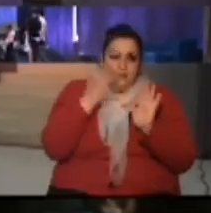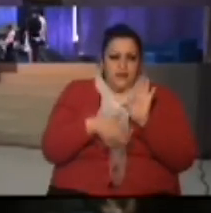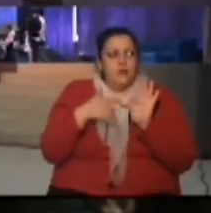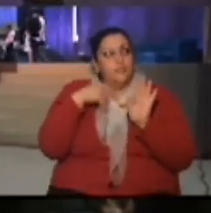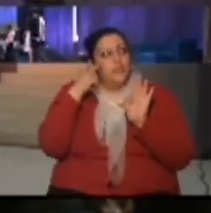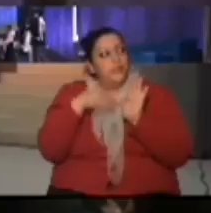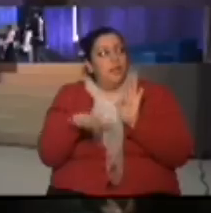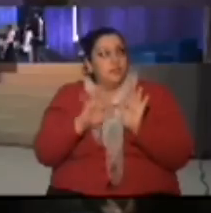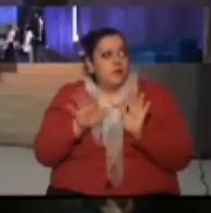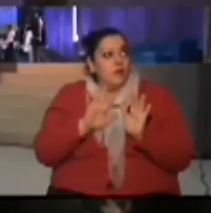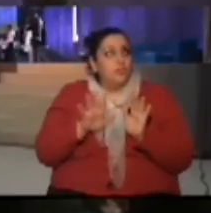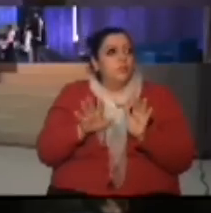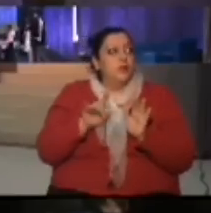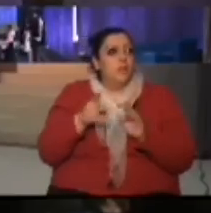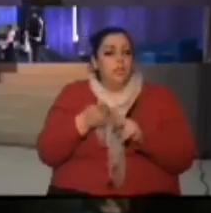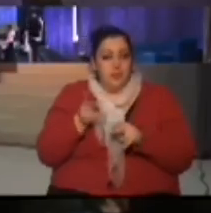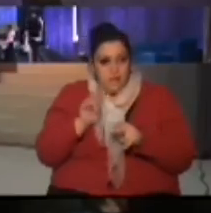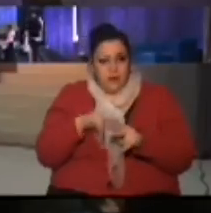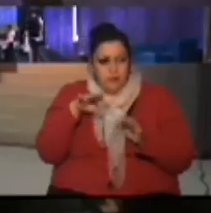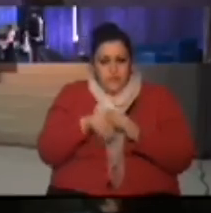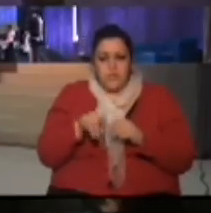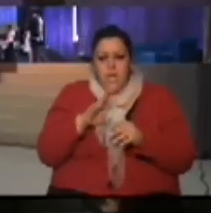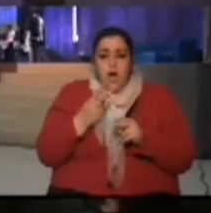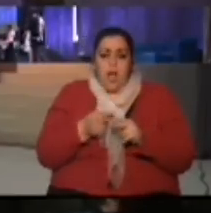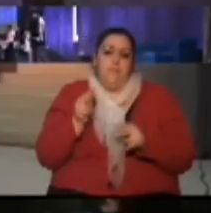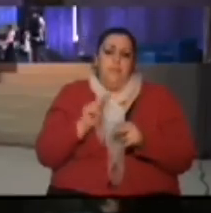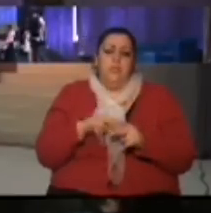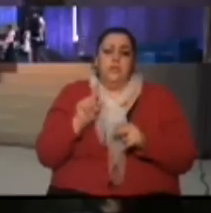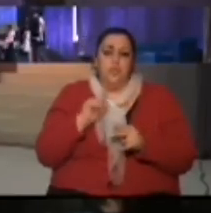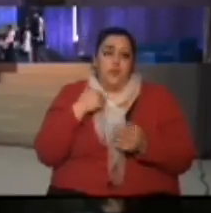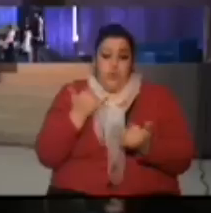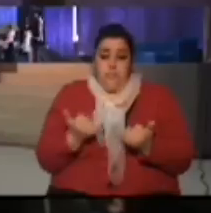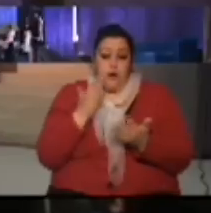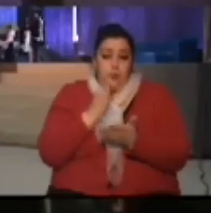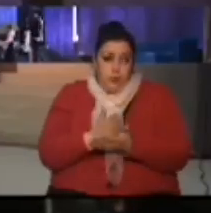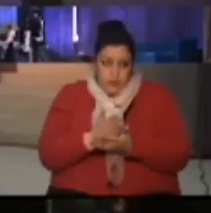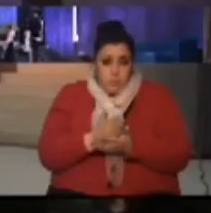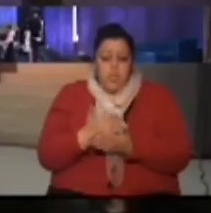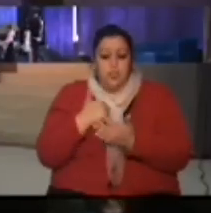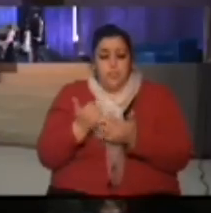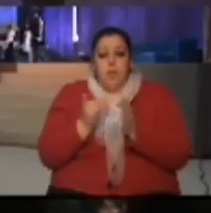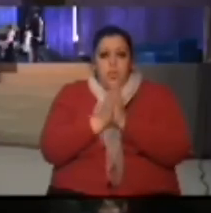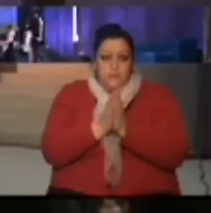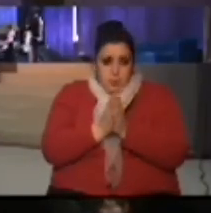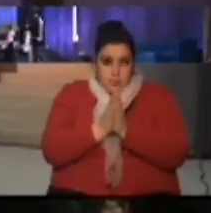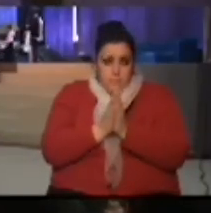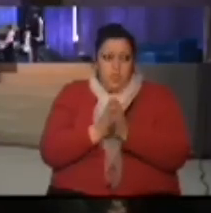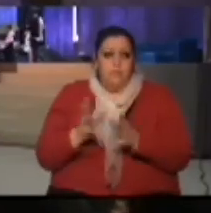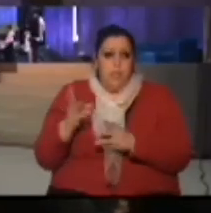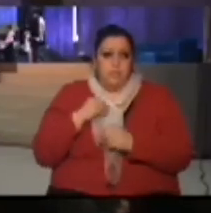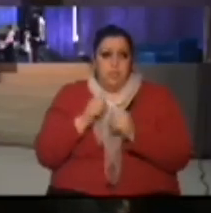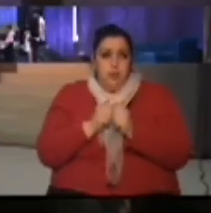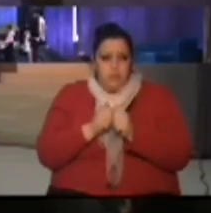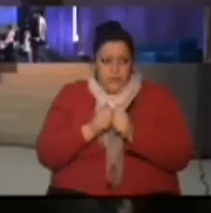գործել, որի հետևանքն է այն, ինչ որ այս պահին մենք ունենք։ Ու դրա համար ես ուզում քեզ խնդրեմ, միասին աղոթք